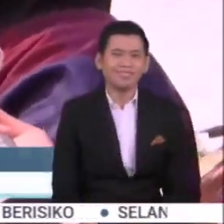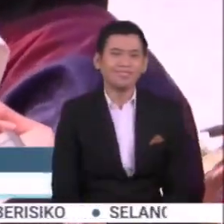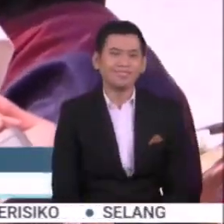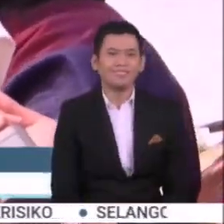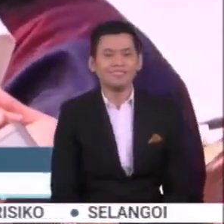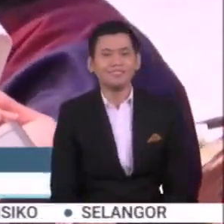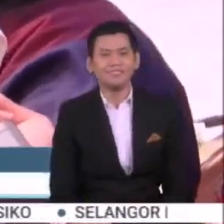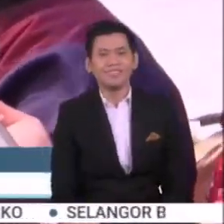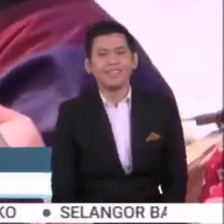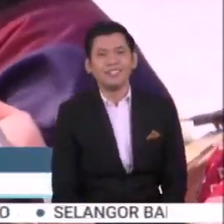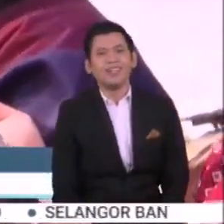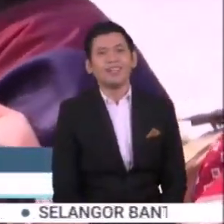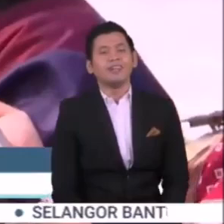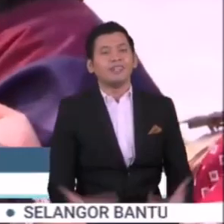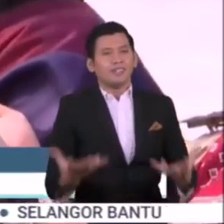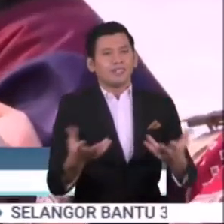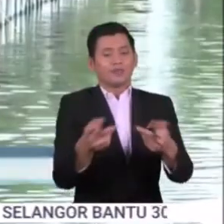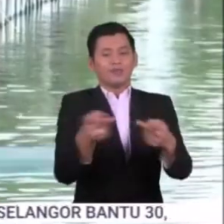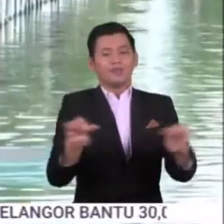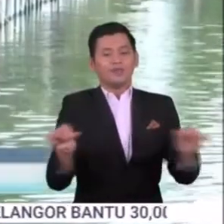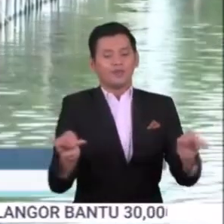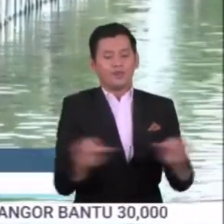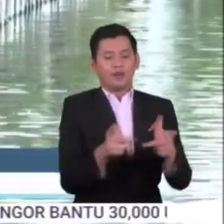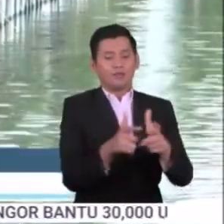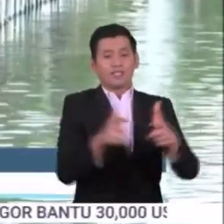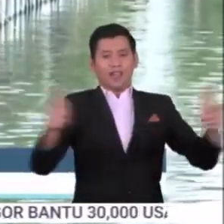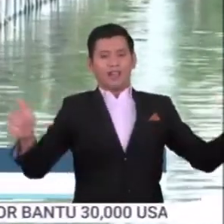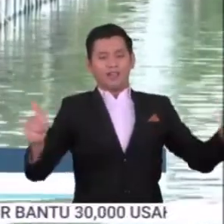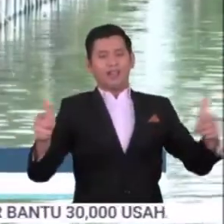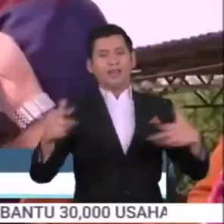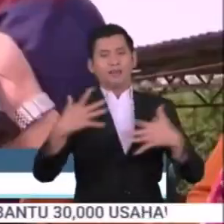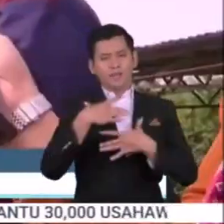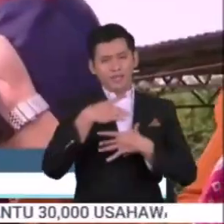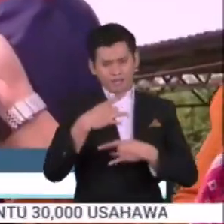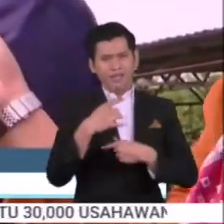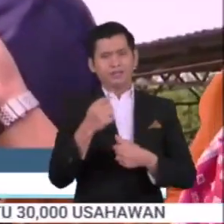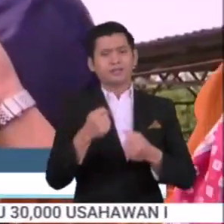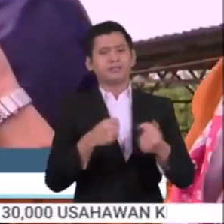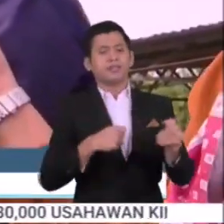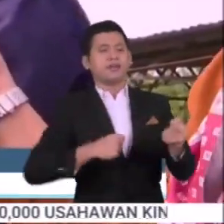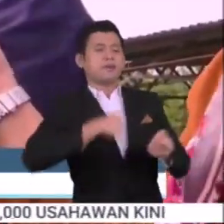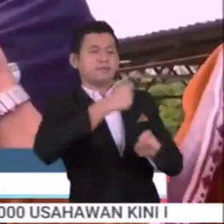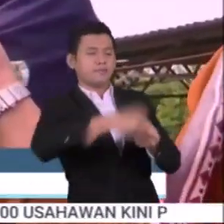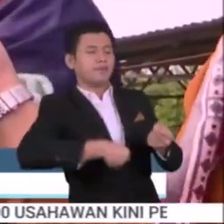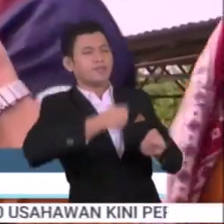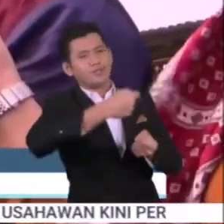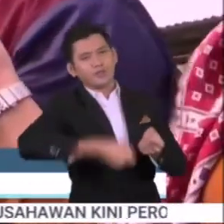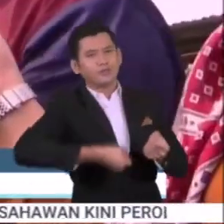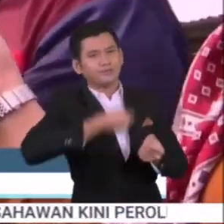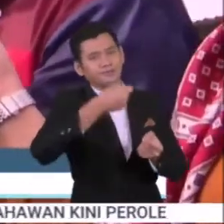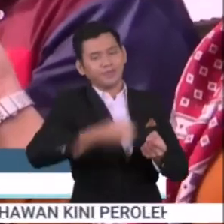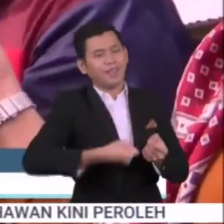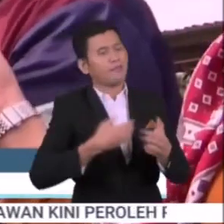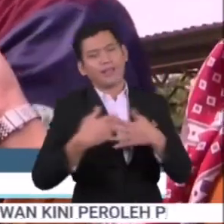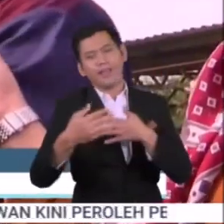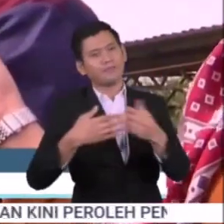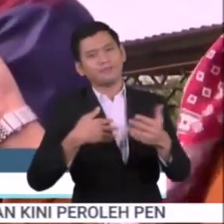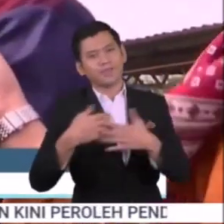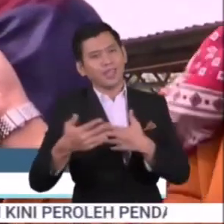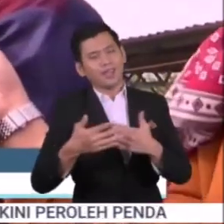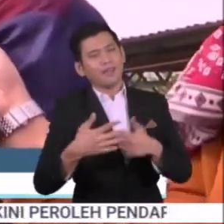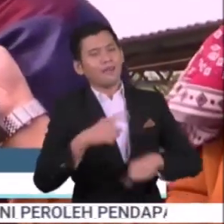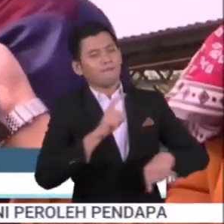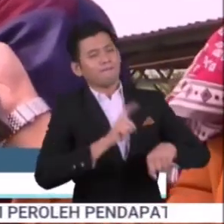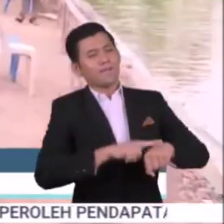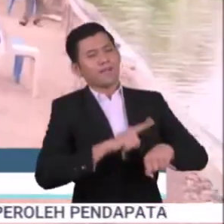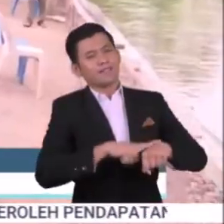jadi kolam besar sikit. Hobi mancing, tak ada apalah, macam